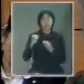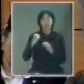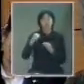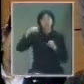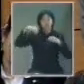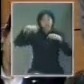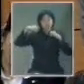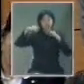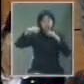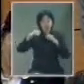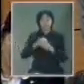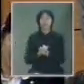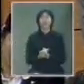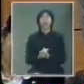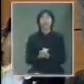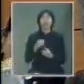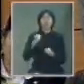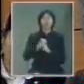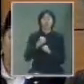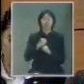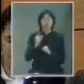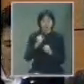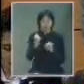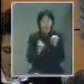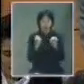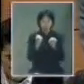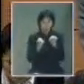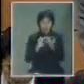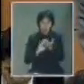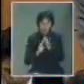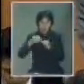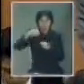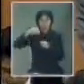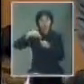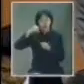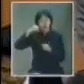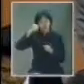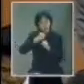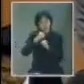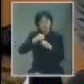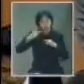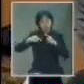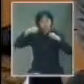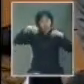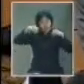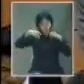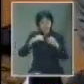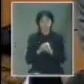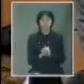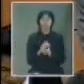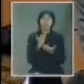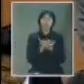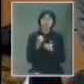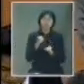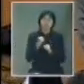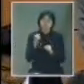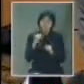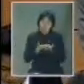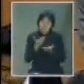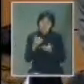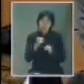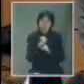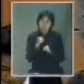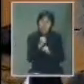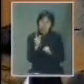าจากเซลล์เชื้อเพลิงในรถยนต์ราคาทั้งชุดนะครับมีชุดฝึกพื้นฐานการทำงานเซ